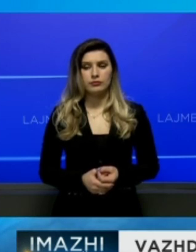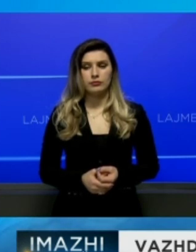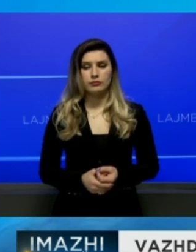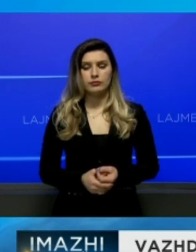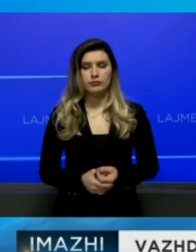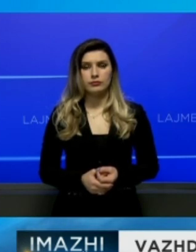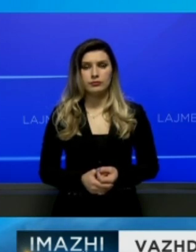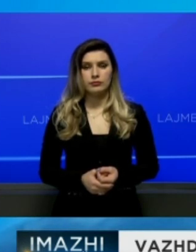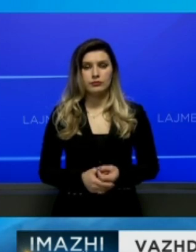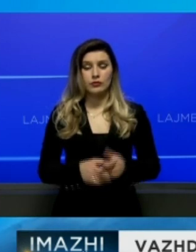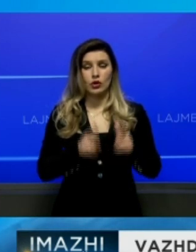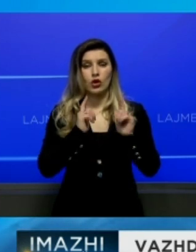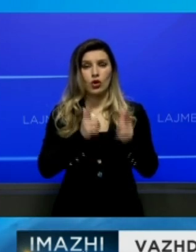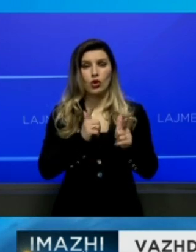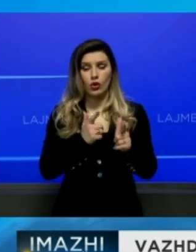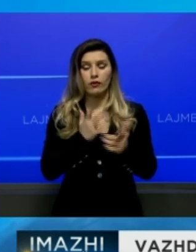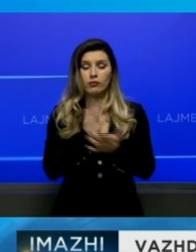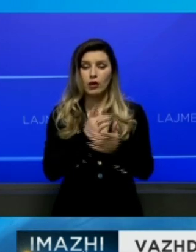Po gjatë luftës